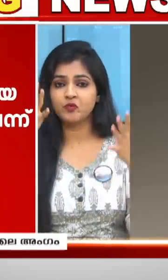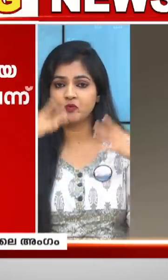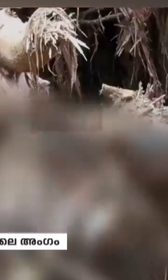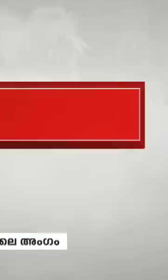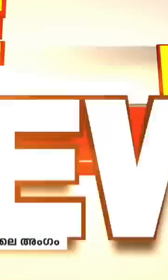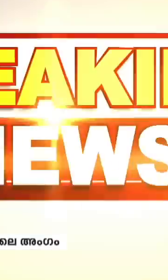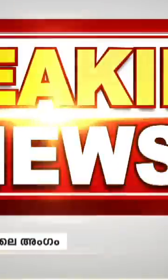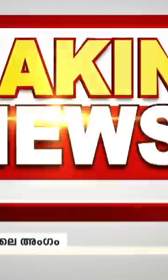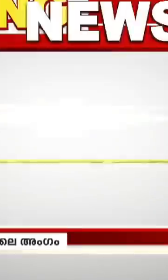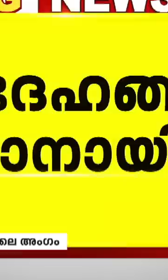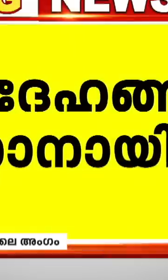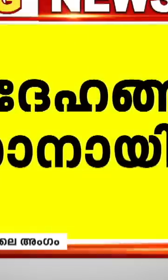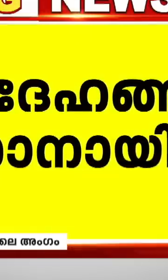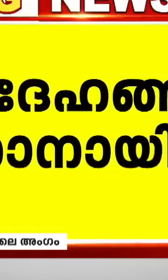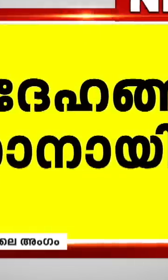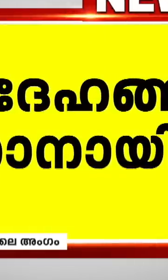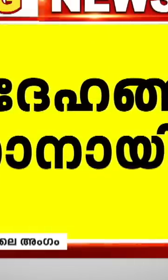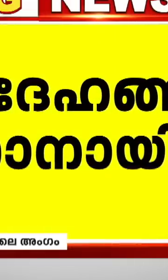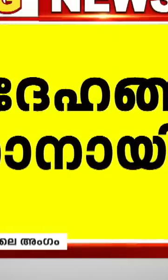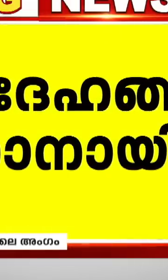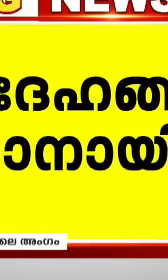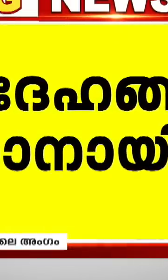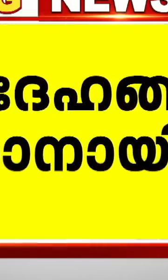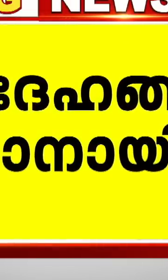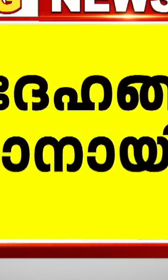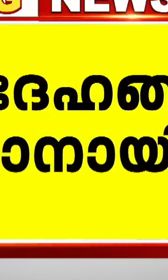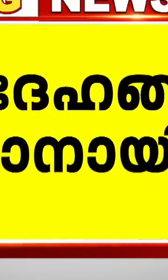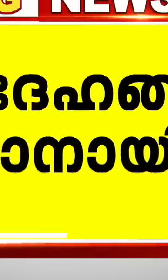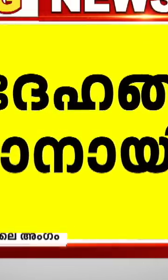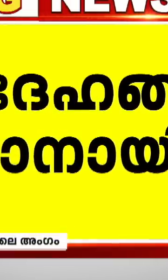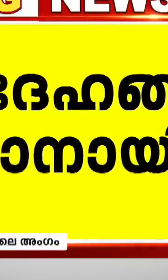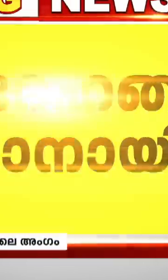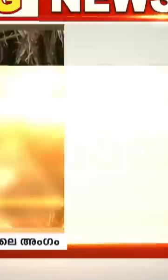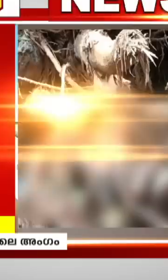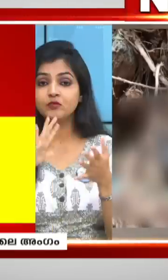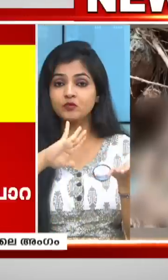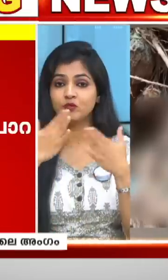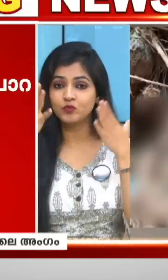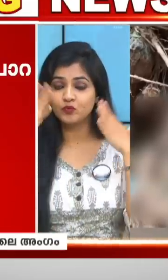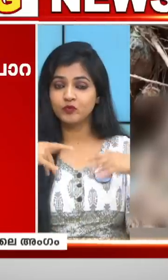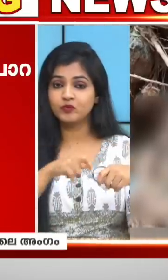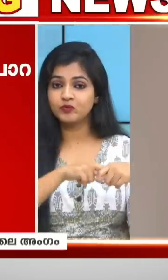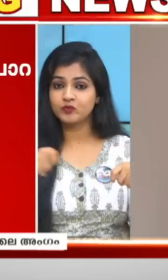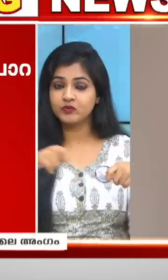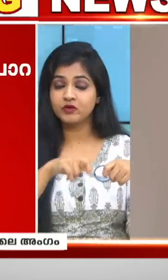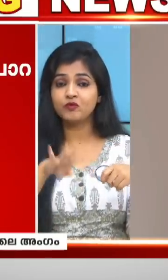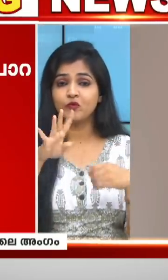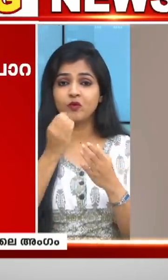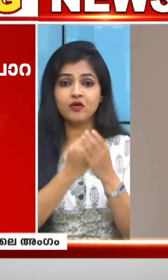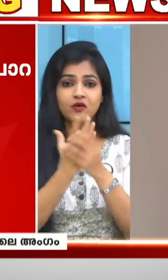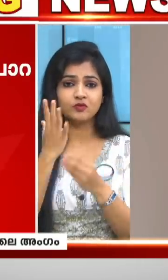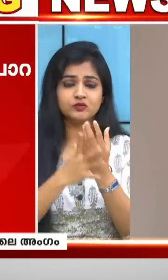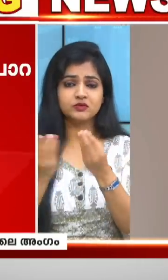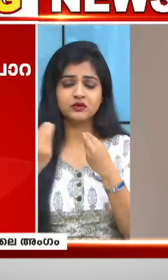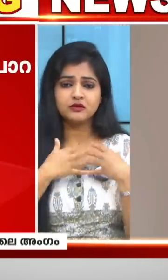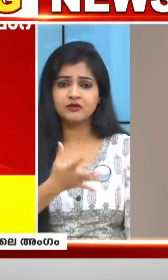ഒരു സ്ഥിതിക്ക് ഇവര് നമുക്ക് ആകെ ഒരു 2 പാക്കിംഗ് കവറും 4-5 ഗ്ലൗസും മാത്രം തന്നിട്ട് അത് എടുക്കാൻ പറഞ്ഞു. നമ്മൾ ആദ്യം